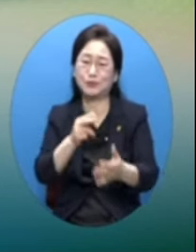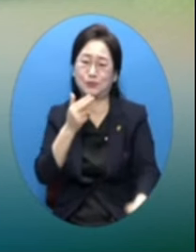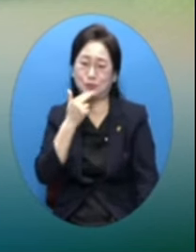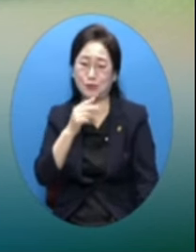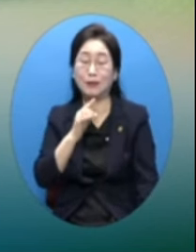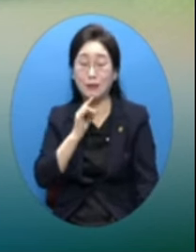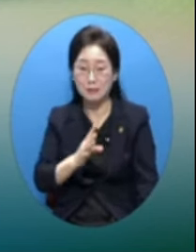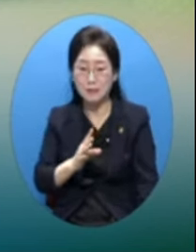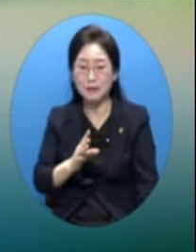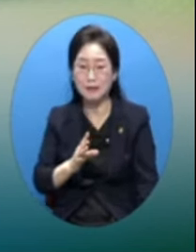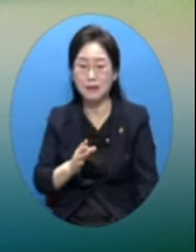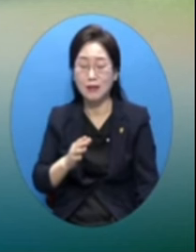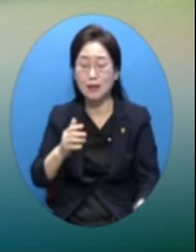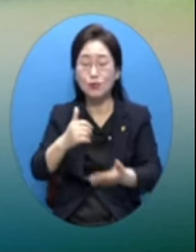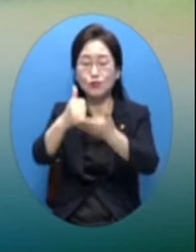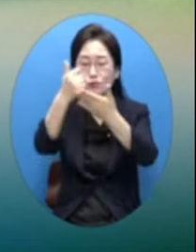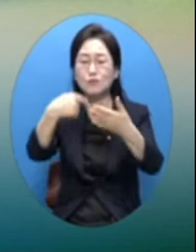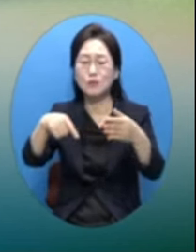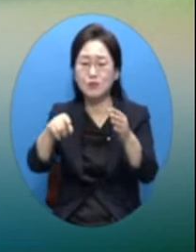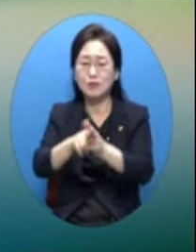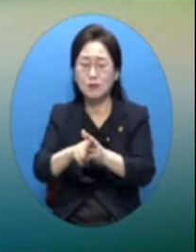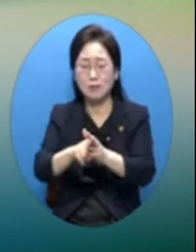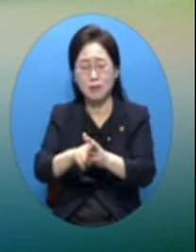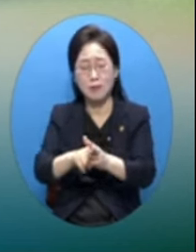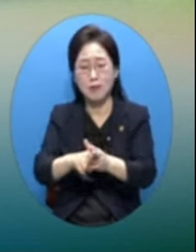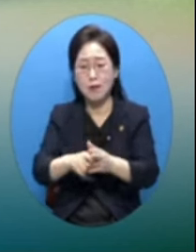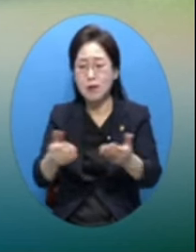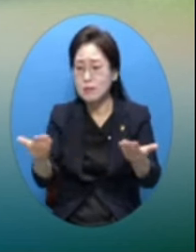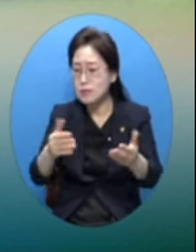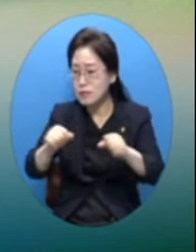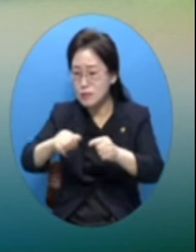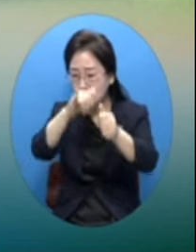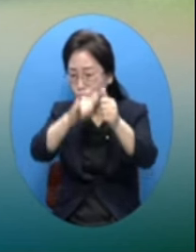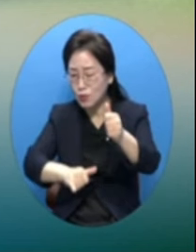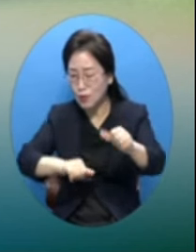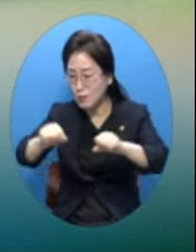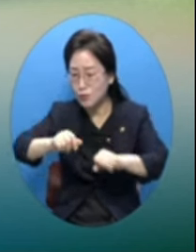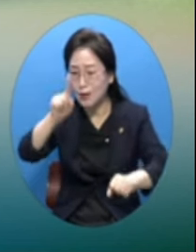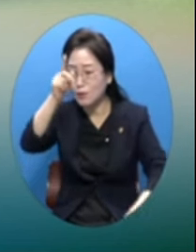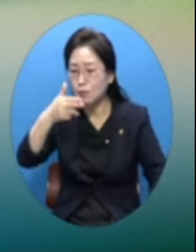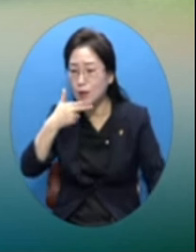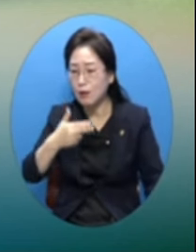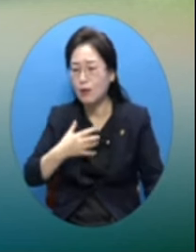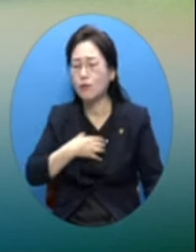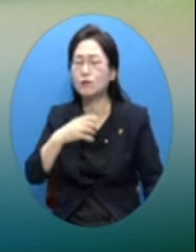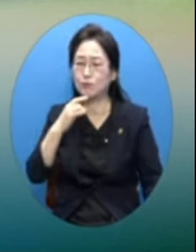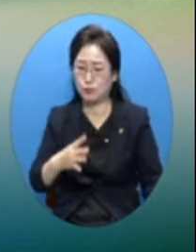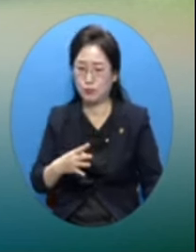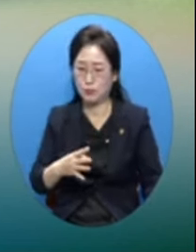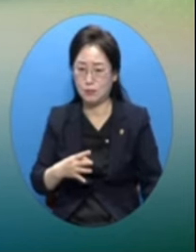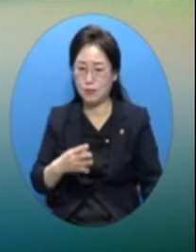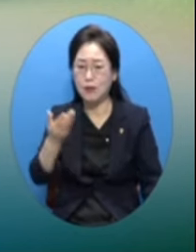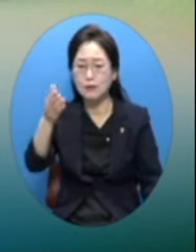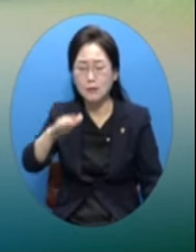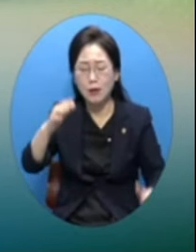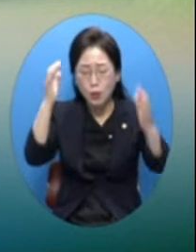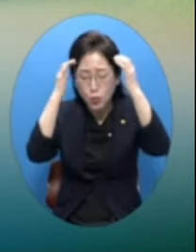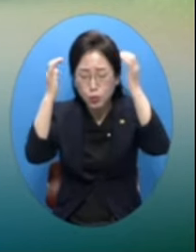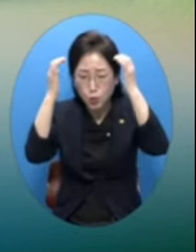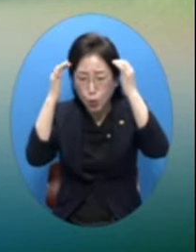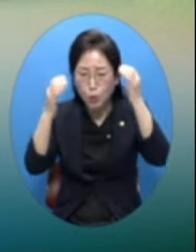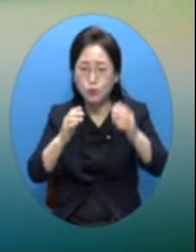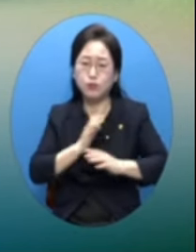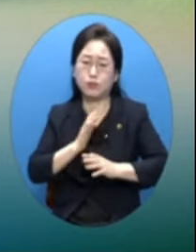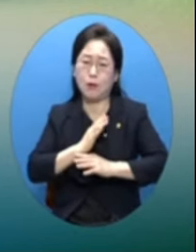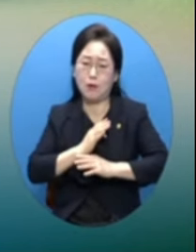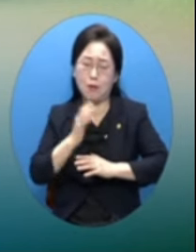다만 주님을 위해 별로 한 일이 없는 것이 걱정일 뿐이에요. 그런데 고통이 무서워요. 너무나